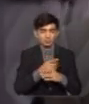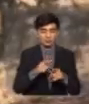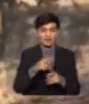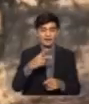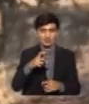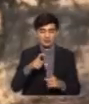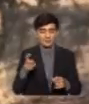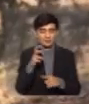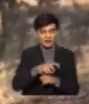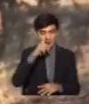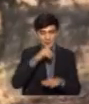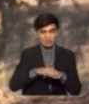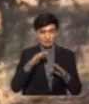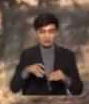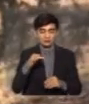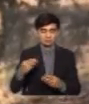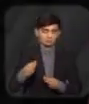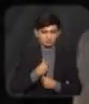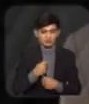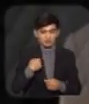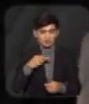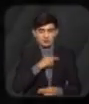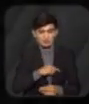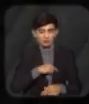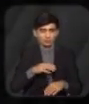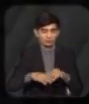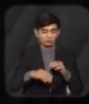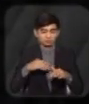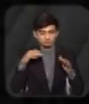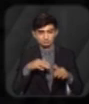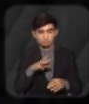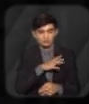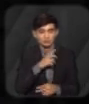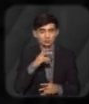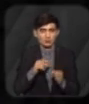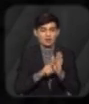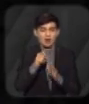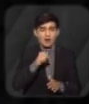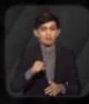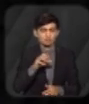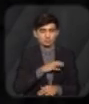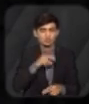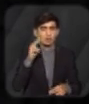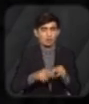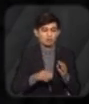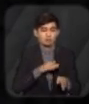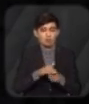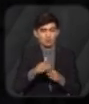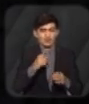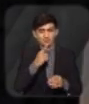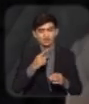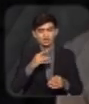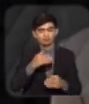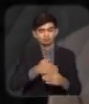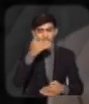и потребовали выплатить им кровно заработанные. Мы начали работать в августе, завершили полностью ремонт одного жилого